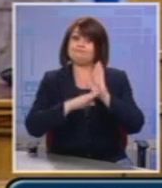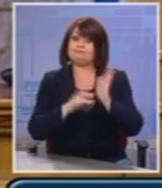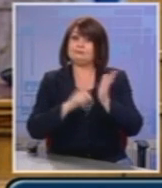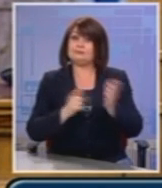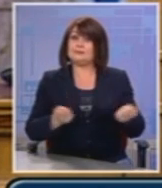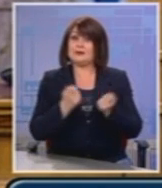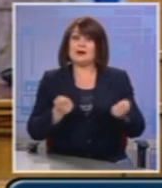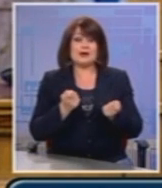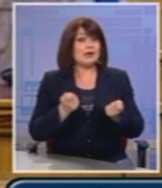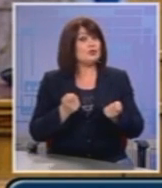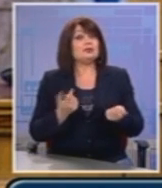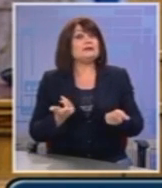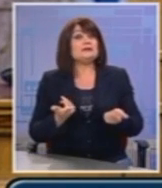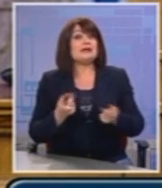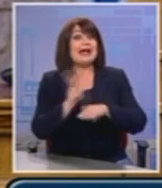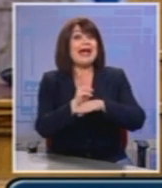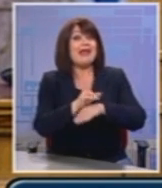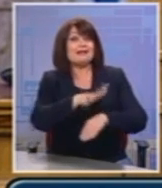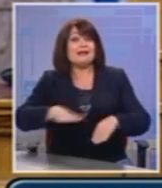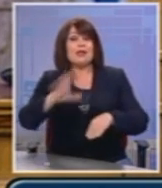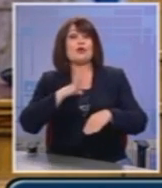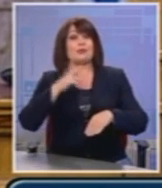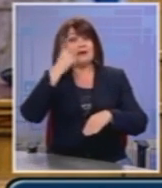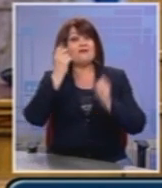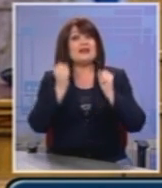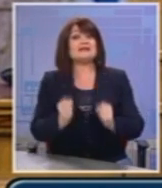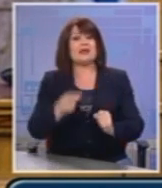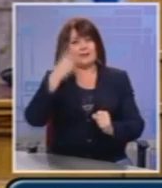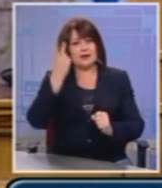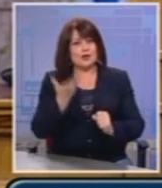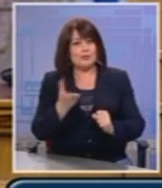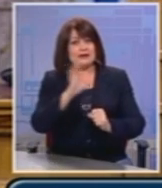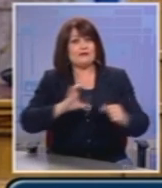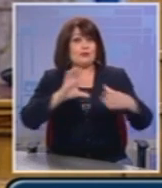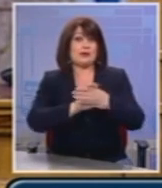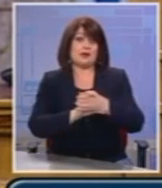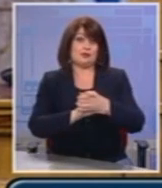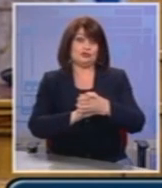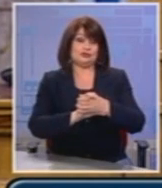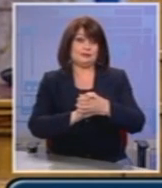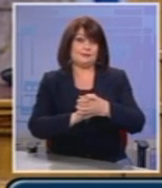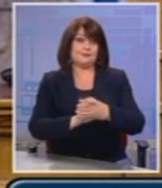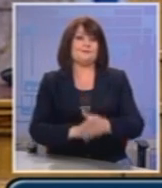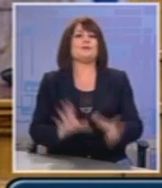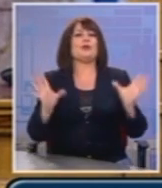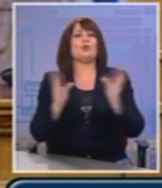με την χάρτα των ανθρωπίνων δ θεμελιωδών μάλλον δικαιωμάτων της ευρωπαϊκής ένωσης